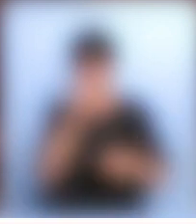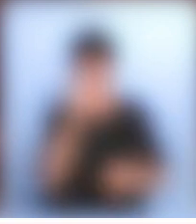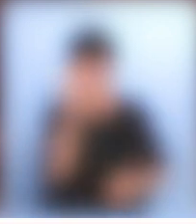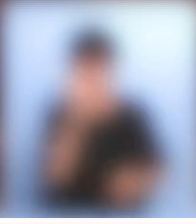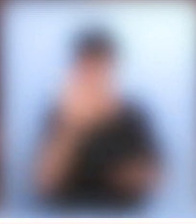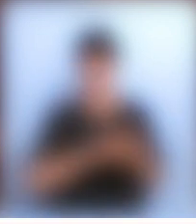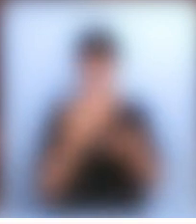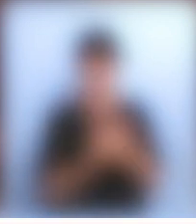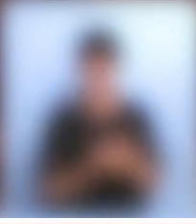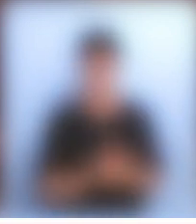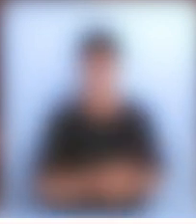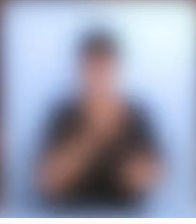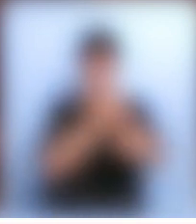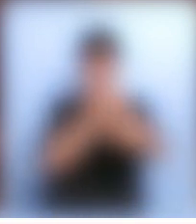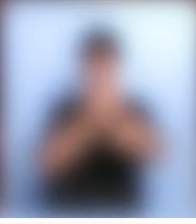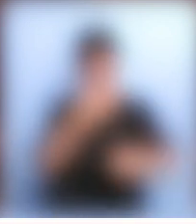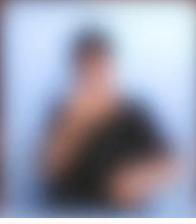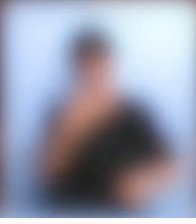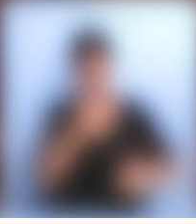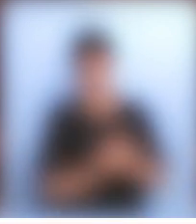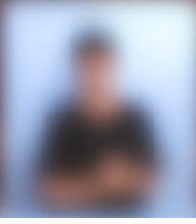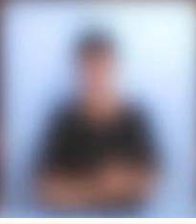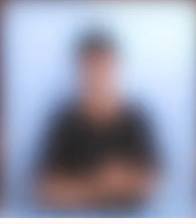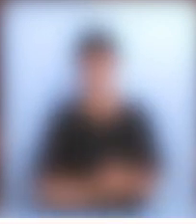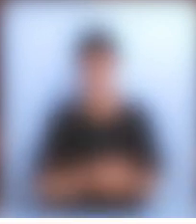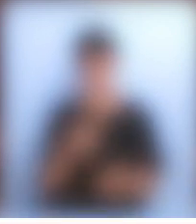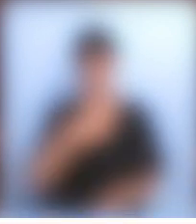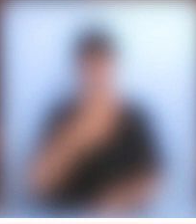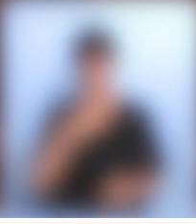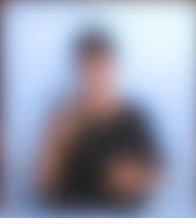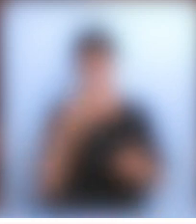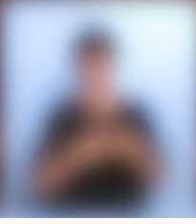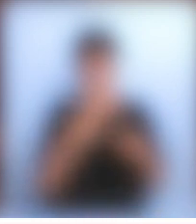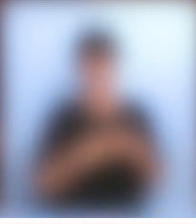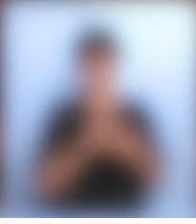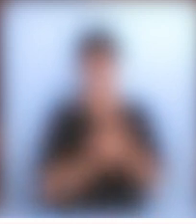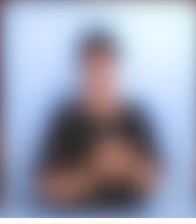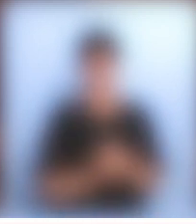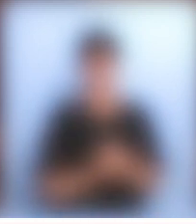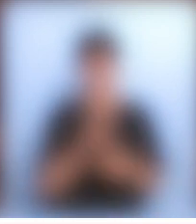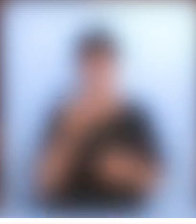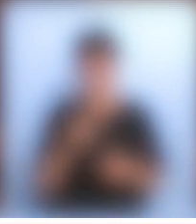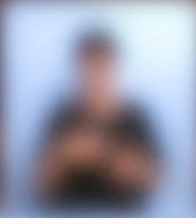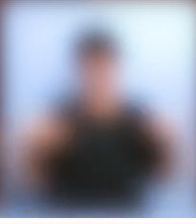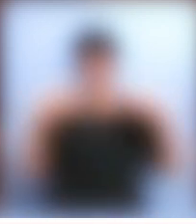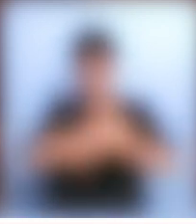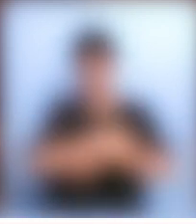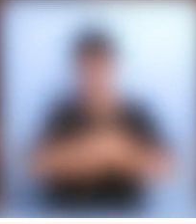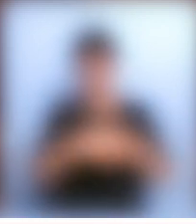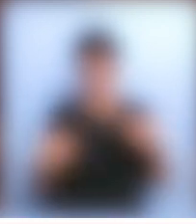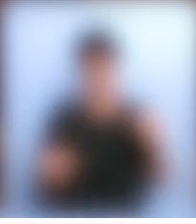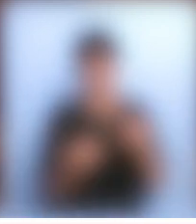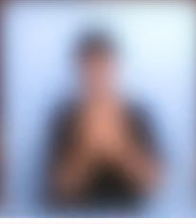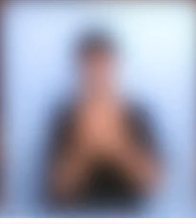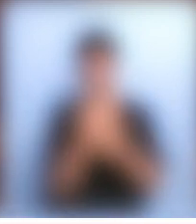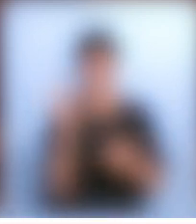出嚟嘅節目係受咁多嘅批評，而且我係認為佢的而且確咧係偏離咗佢嘅約章嘅。因